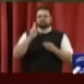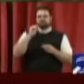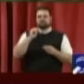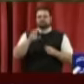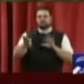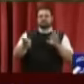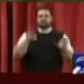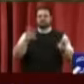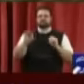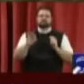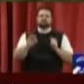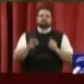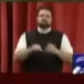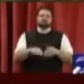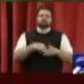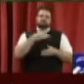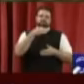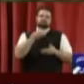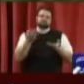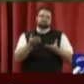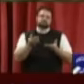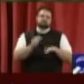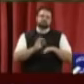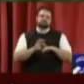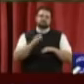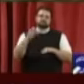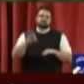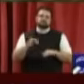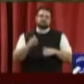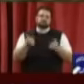care, să-l expui ceva și, de fapt, simți altceva, ce-i aia?